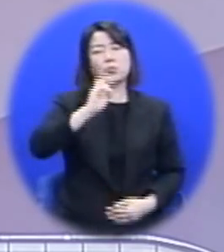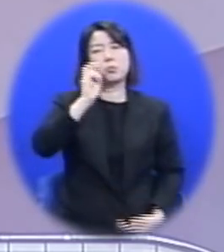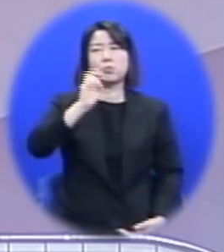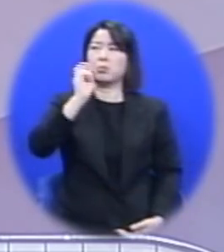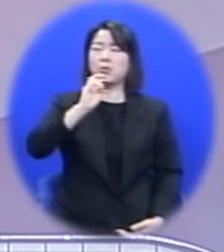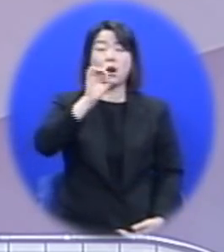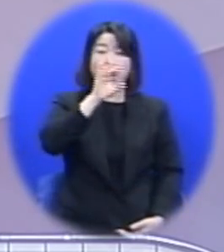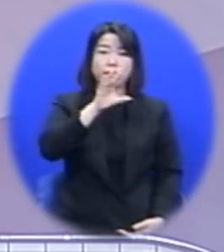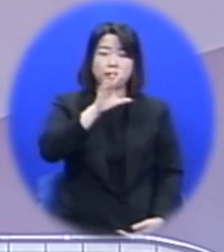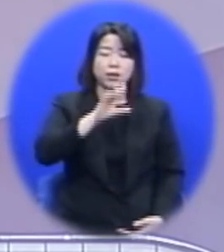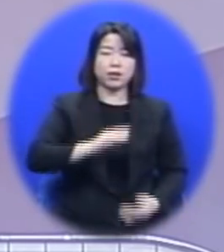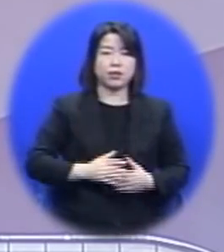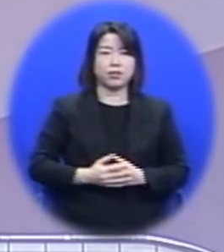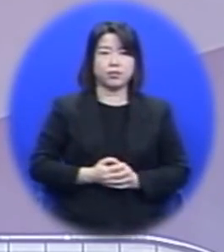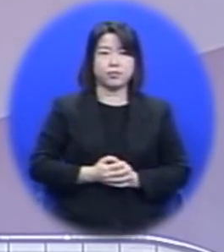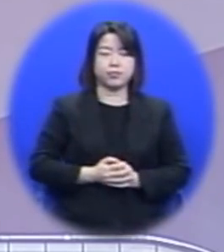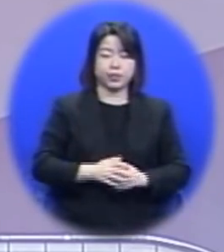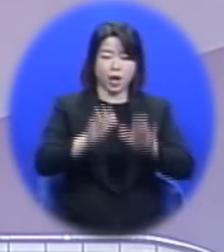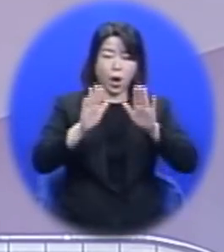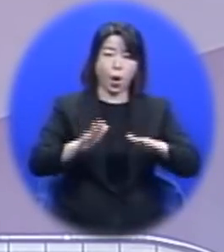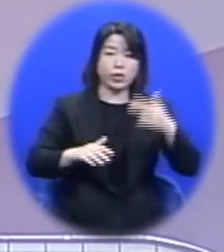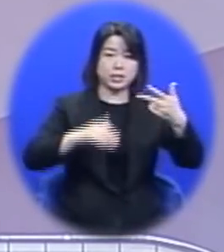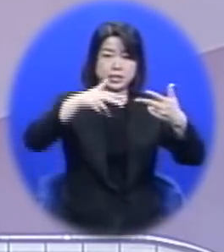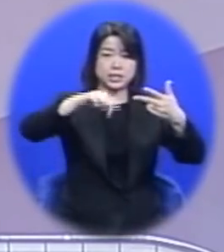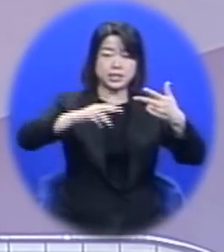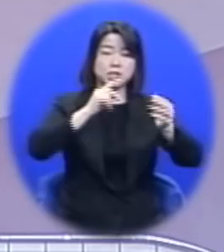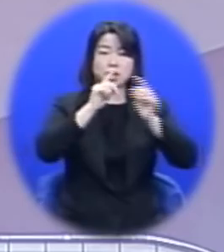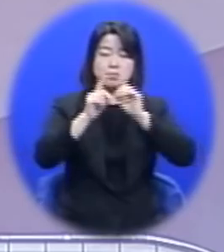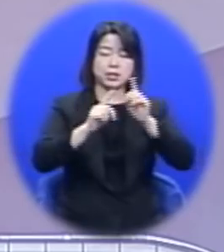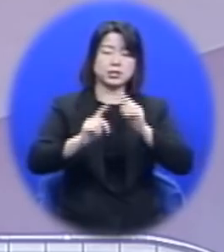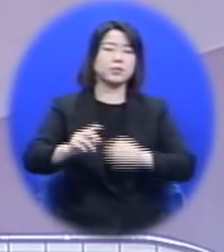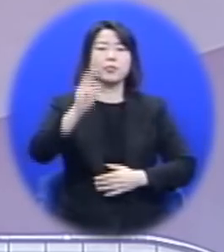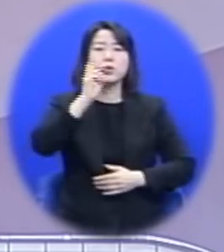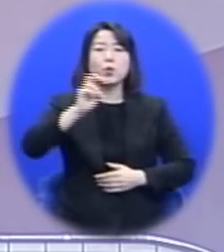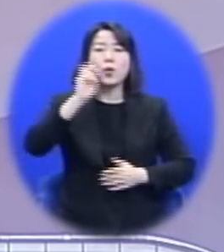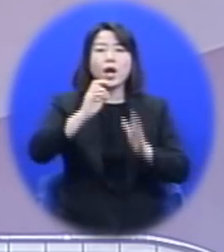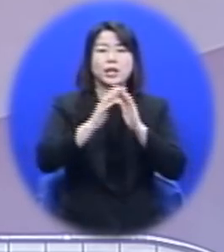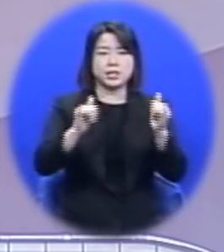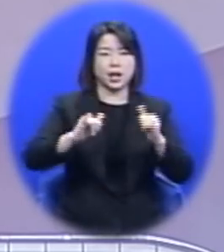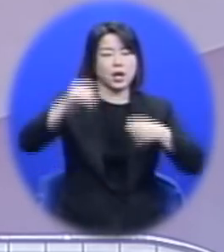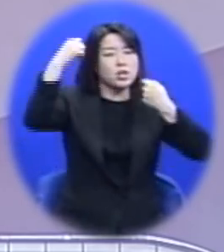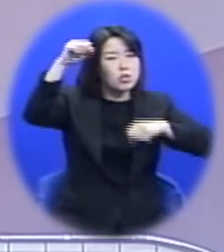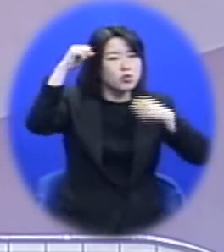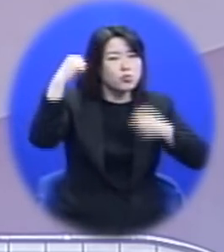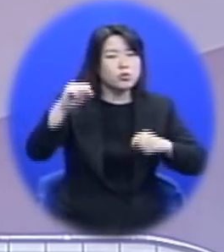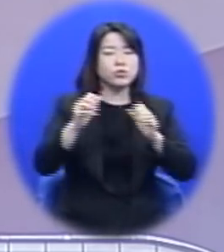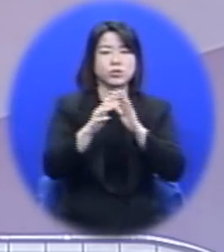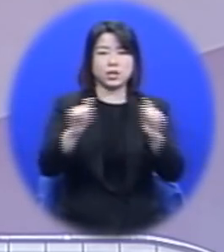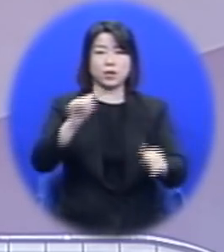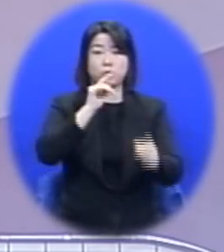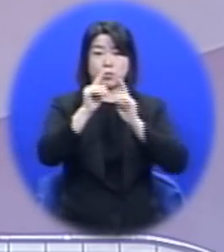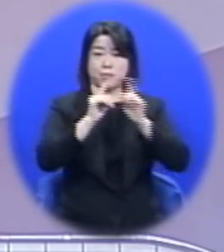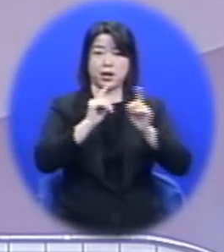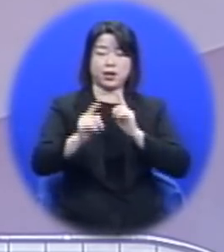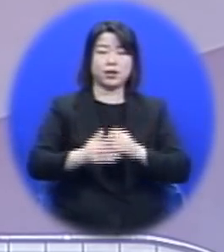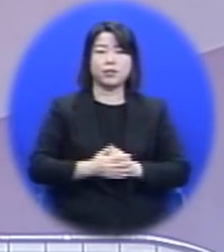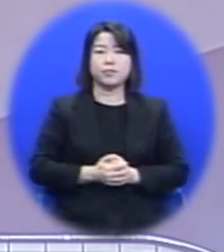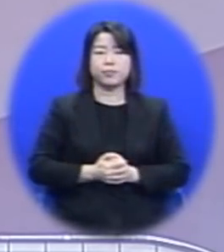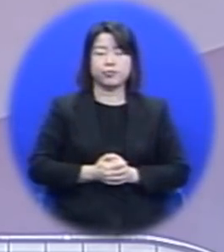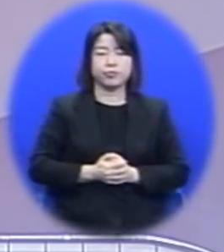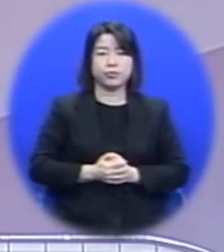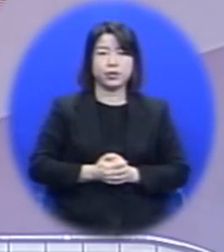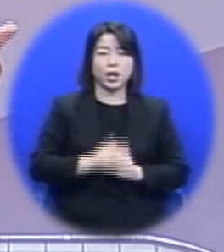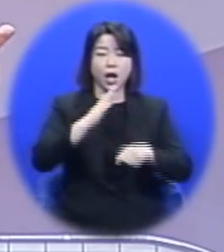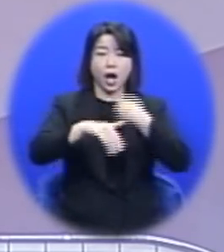부릅니다. 오늘 7절 말씀해 보세요. 노래하는 이들과 춤을 추는 이들도 말한다.